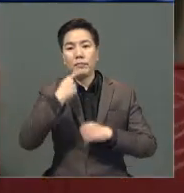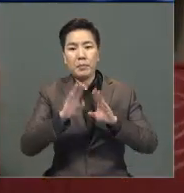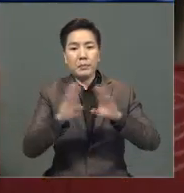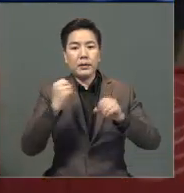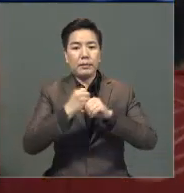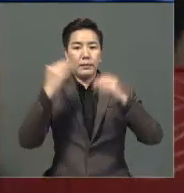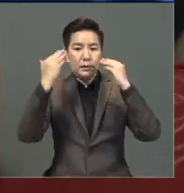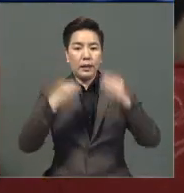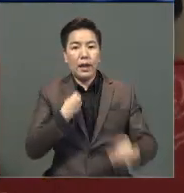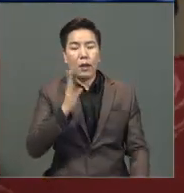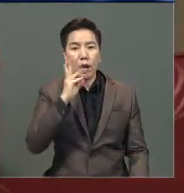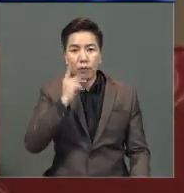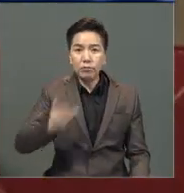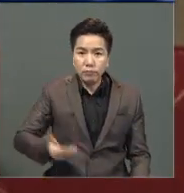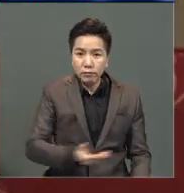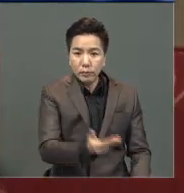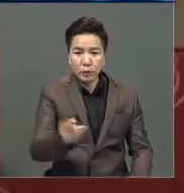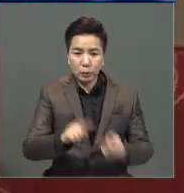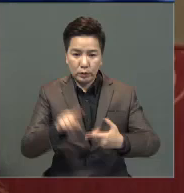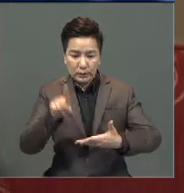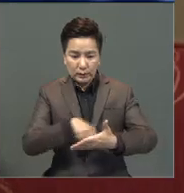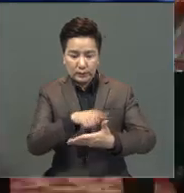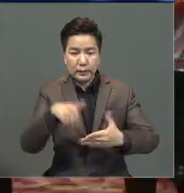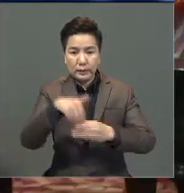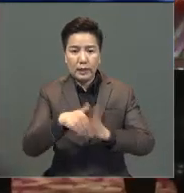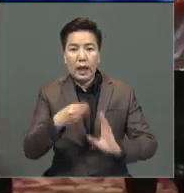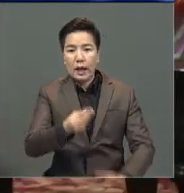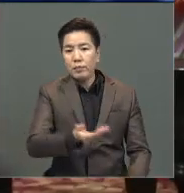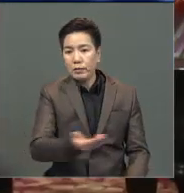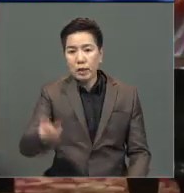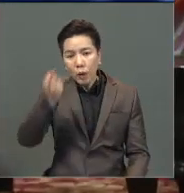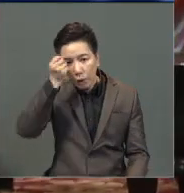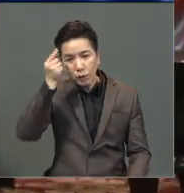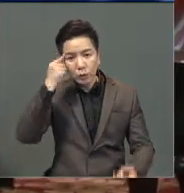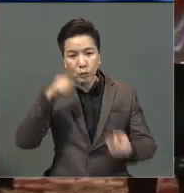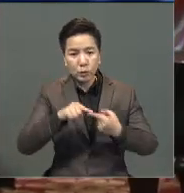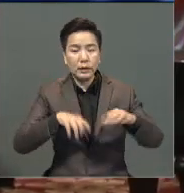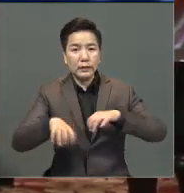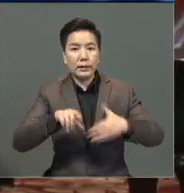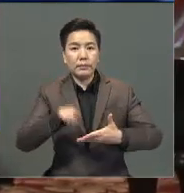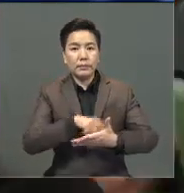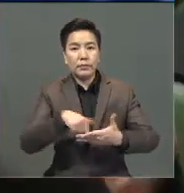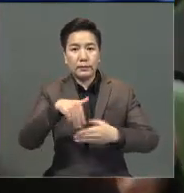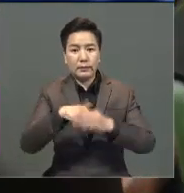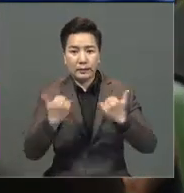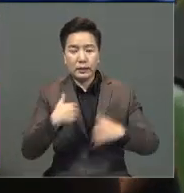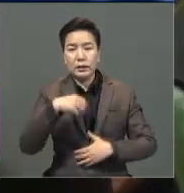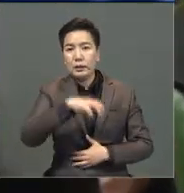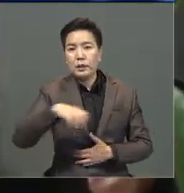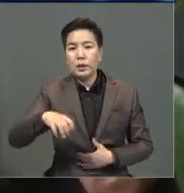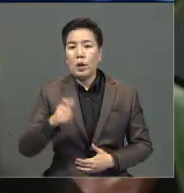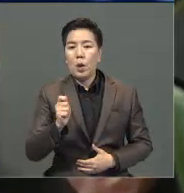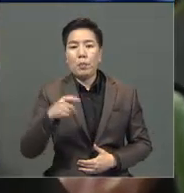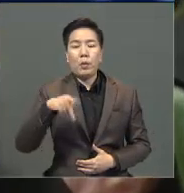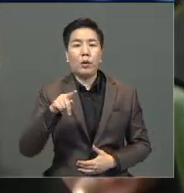การเปิดกิจกรรมให้ความรู้สึกมันชนกับการเลือกตั้งท้องถิ่นเพื่อสร้างความเข้าใจระหว่างการในการจัดการเลือกตั้งท้องถิ่นกับว่าองค์กรปกครอง